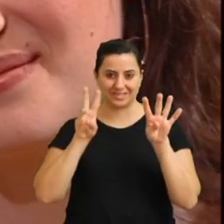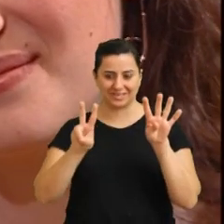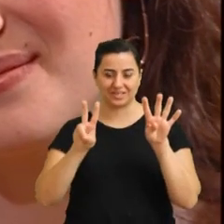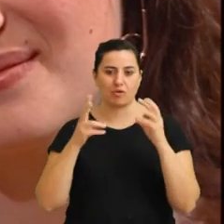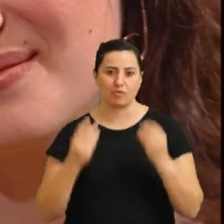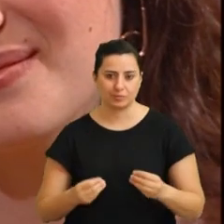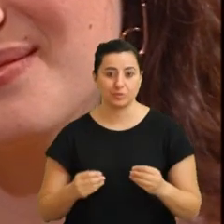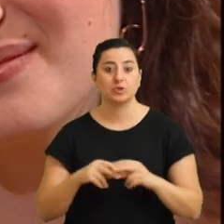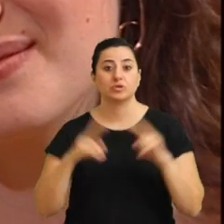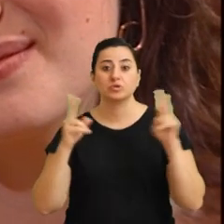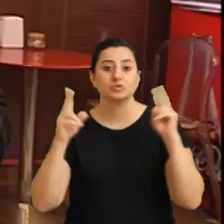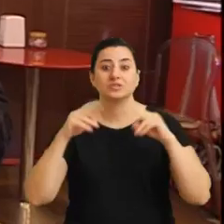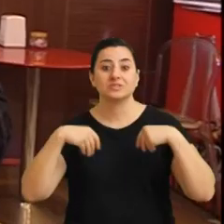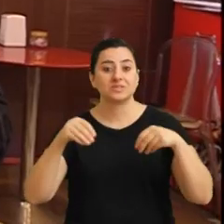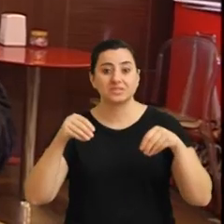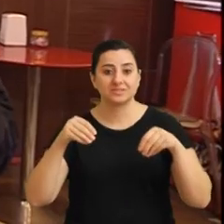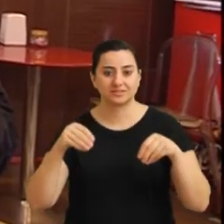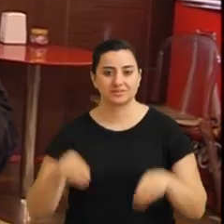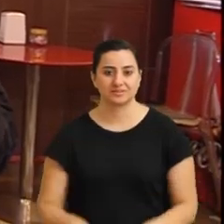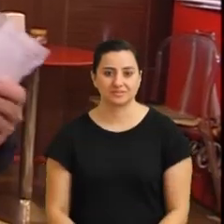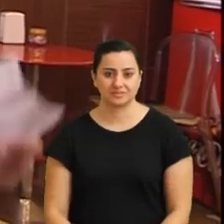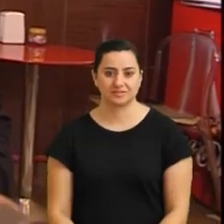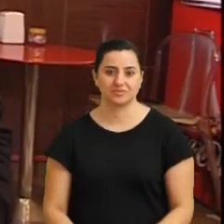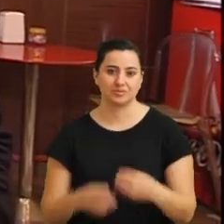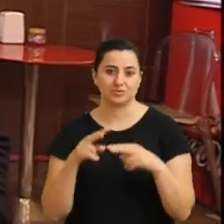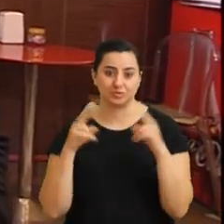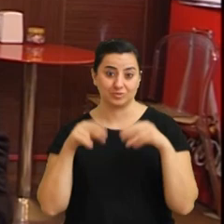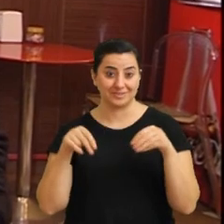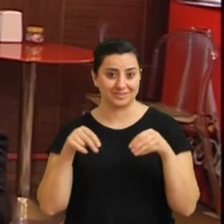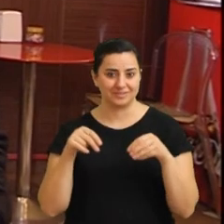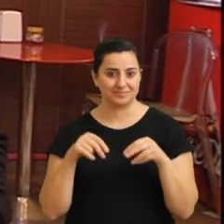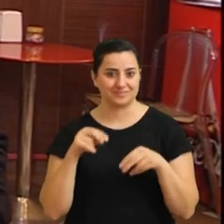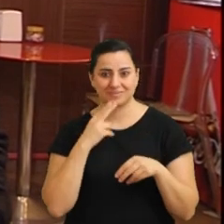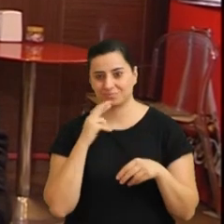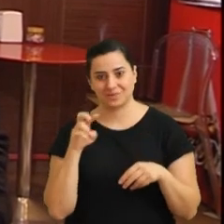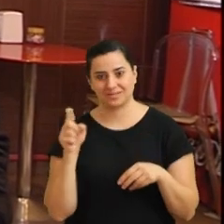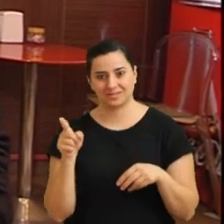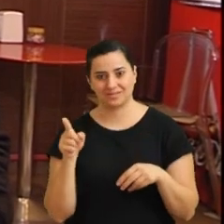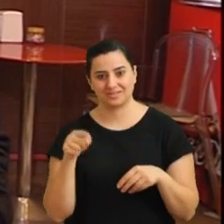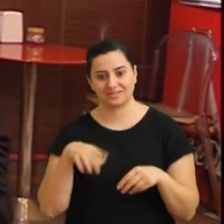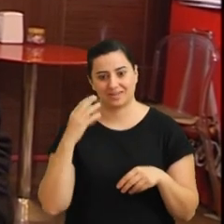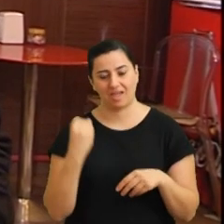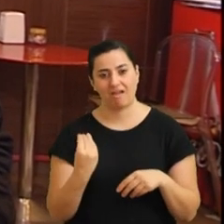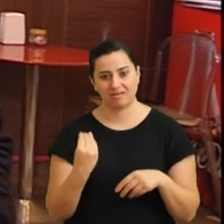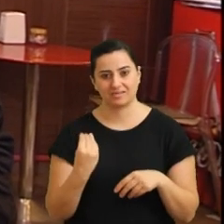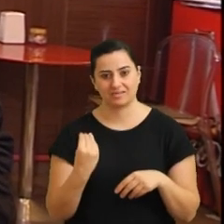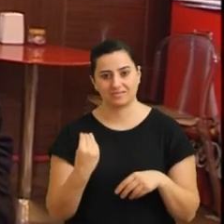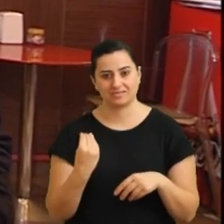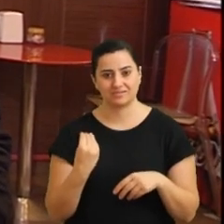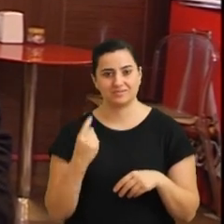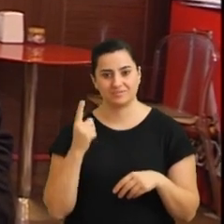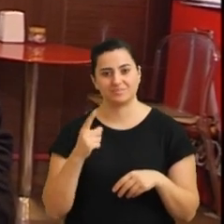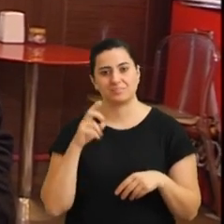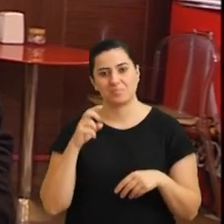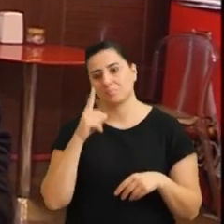4-2. Gündüz satışında gündüz satışında Pelin daha iyiydi.